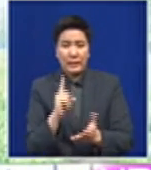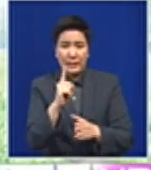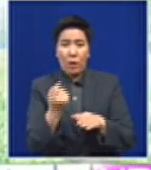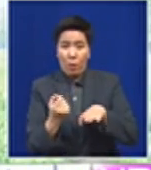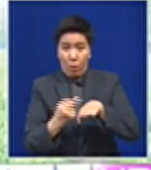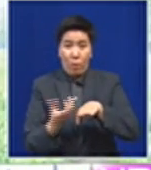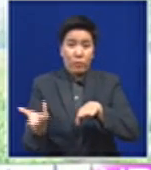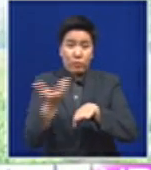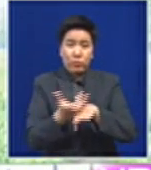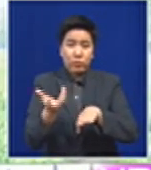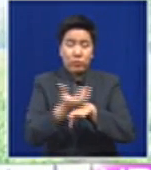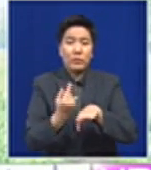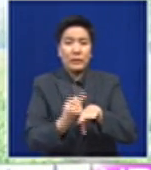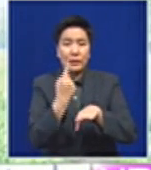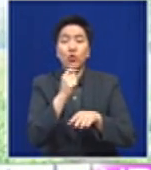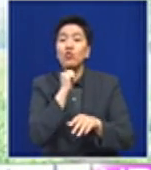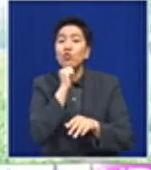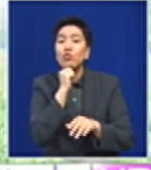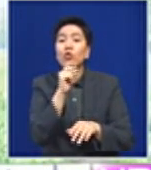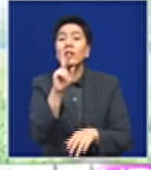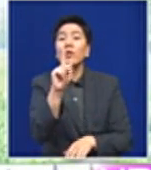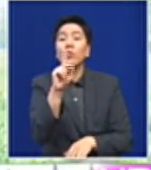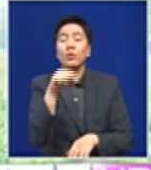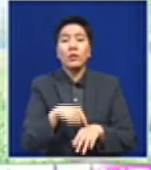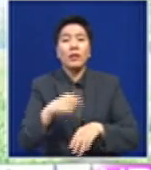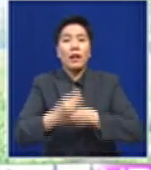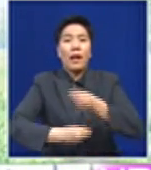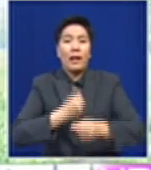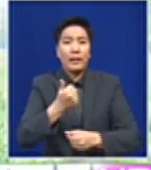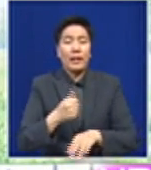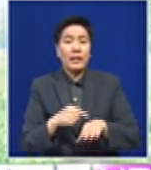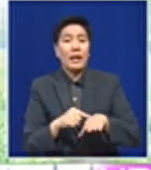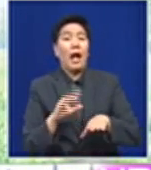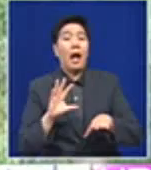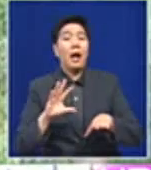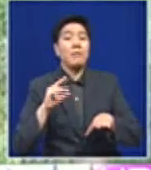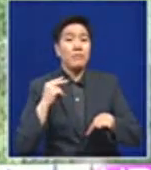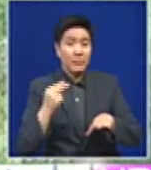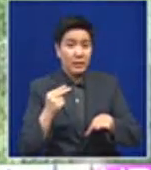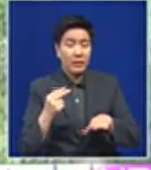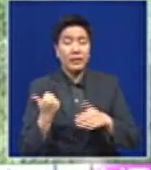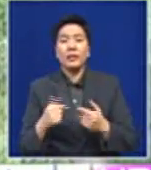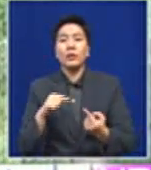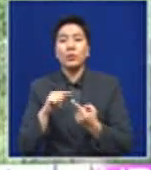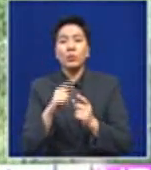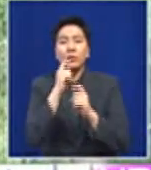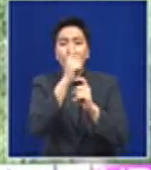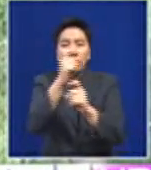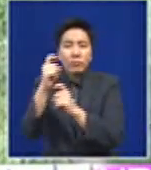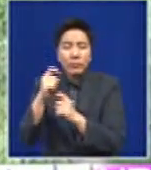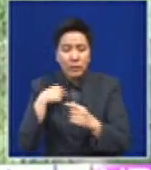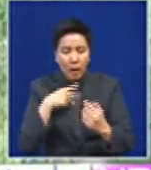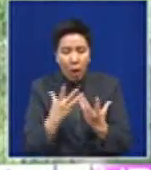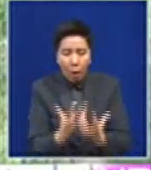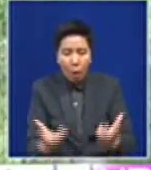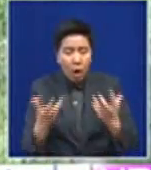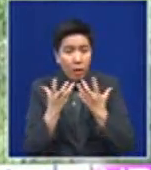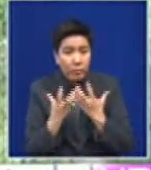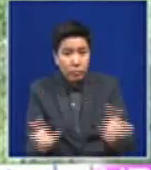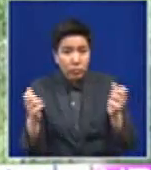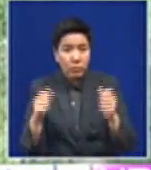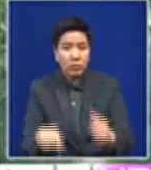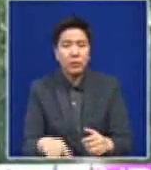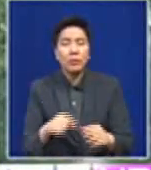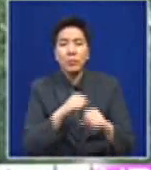ที่แล้วเฉพาะถั่วเขียวเราขายได้ประมาณเกวียนละ 50,000 กว่าบาทท ั้งนี้เพื่อลดความเสียหายลดการสูญ